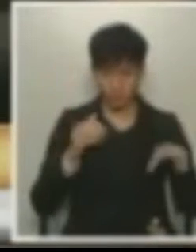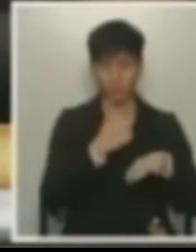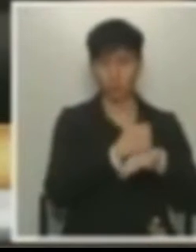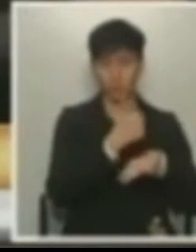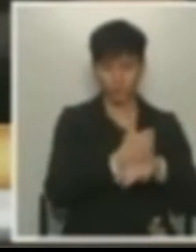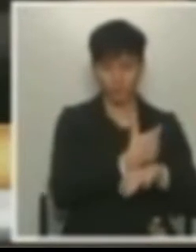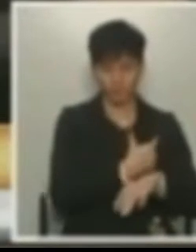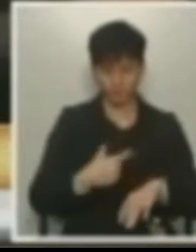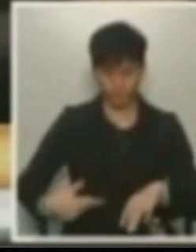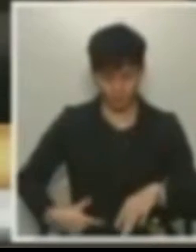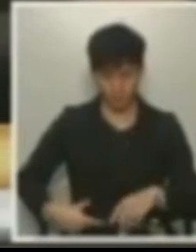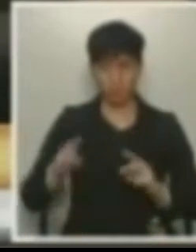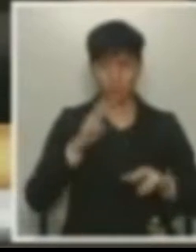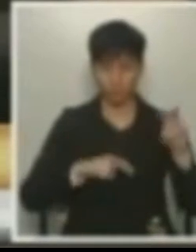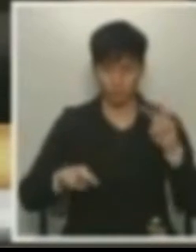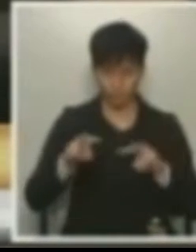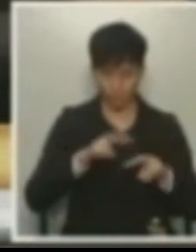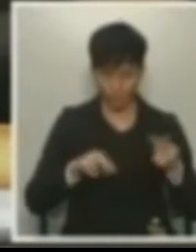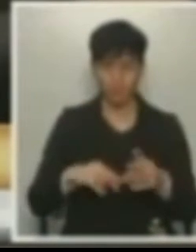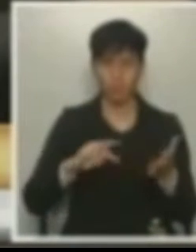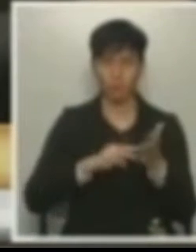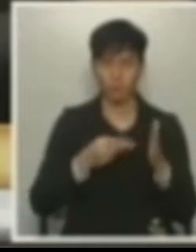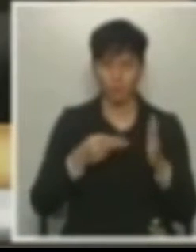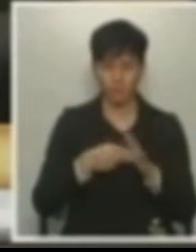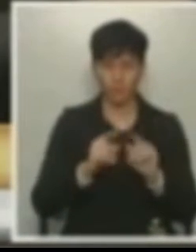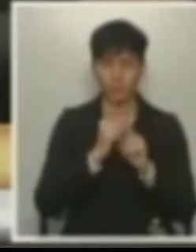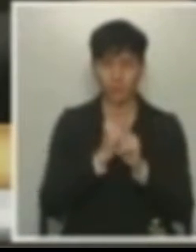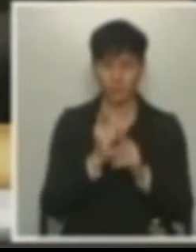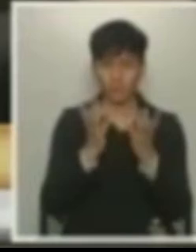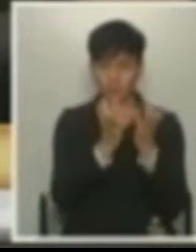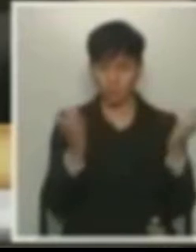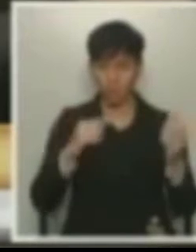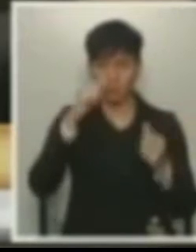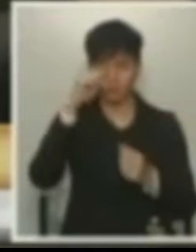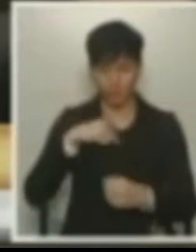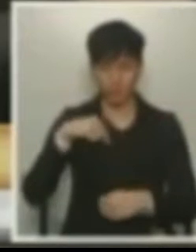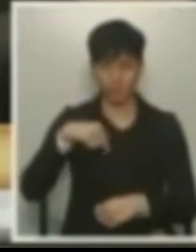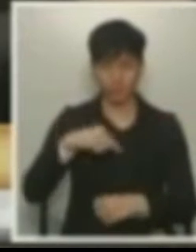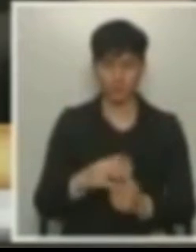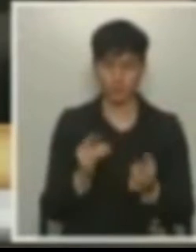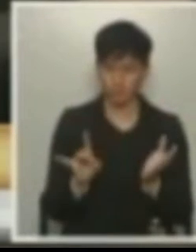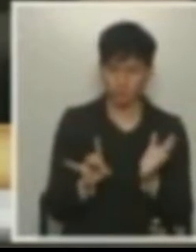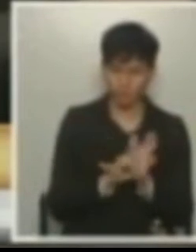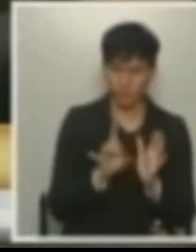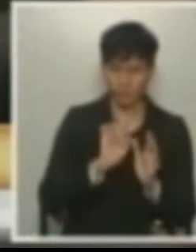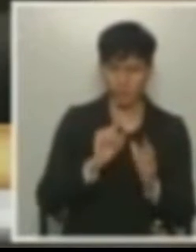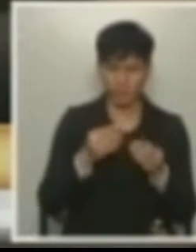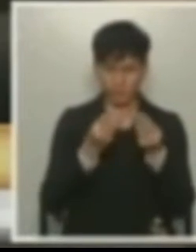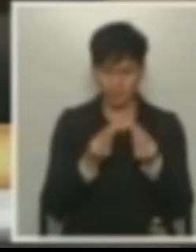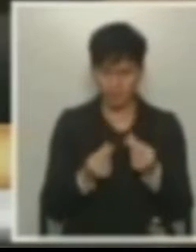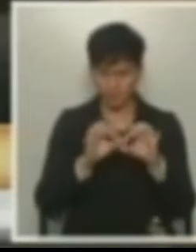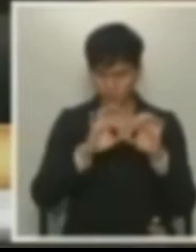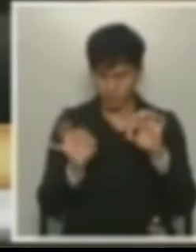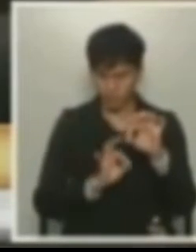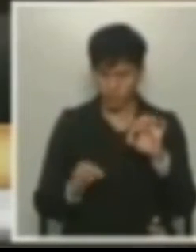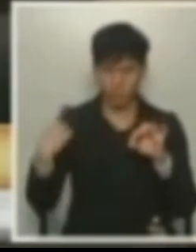ประมุขซึ่งถือเป็นอัตลักษณ์ทางรัฐธรรมนูญของประเทศไทยแล้วเนี่ยนะครับในท้ายที่สุดเนื้อหาสาระมันมีอย่างไรเราจะออกแบ